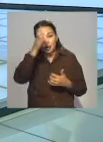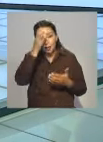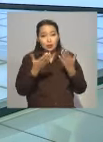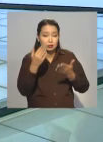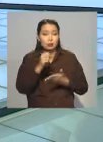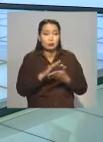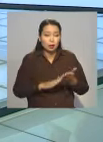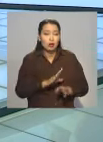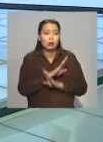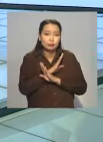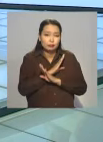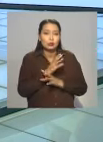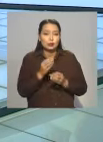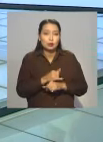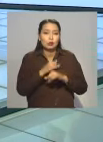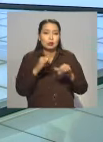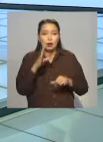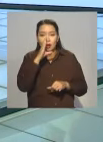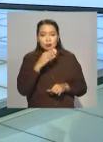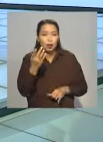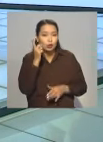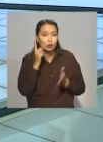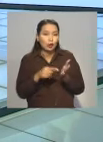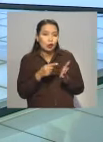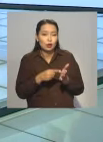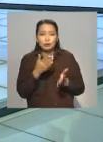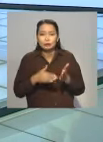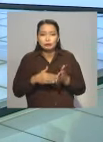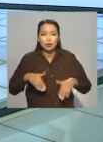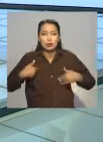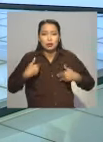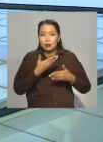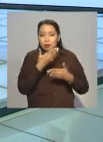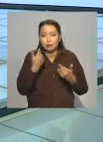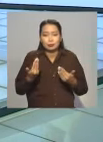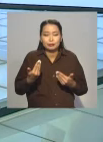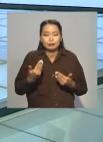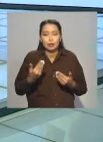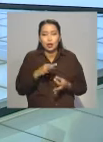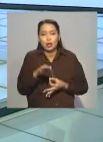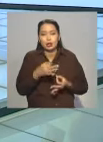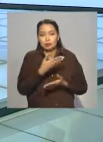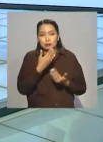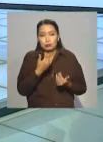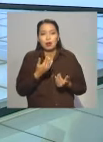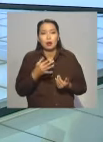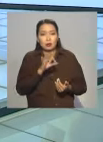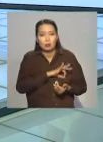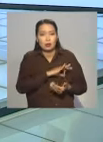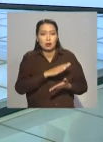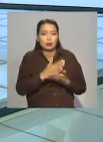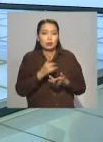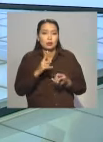өлім жітім бұдан да көп болуы мүмкін дейді. Бірақ смартфондарды түкке пайдасы құрал деп те айта алмаймыз. Өйткені осы құрылғы арқылы ғалам